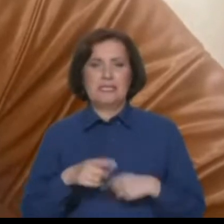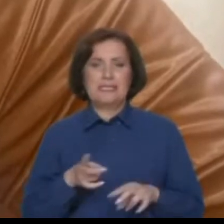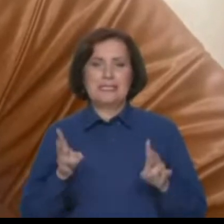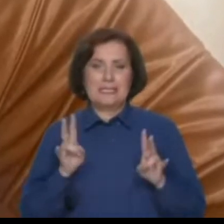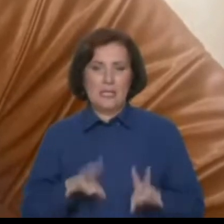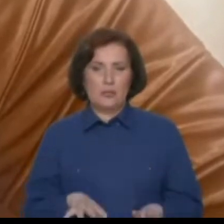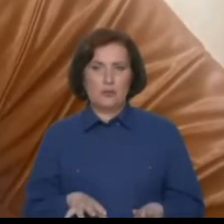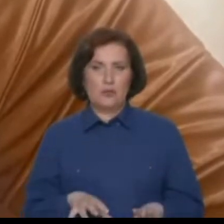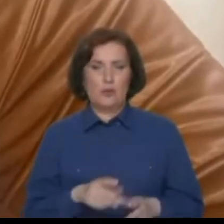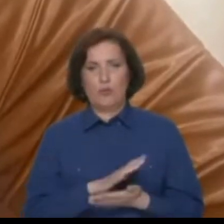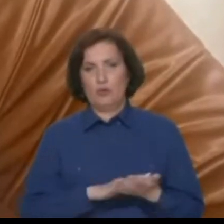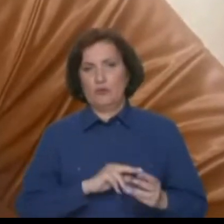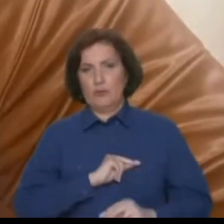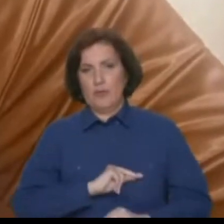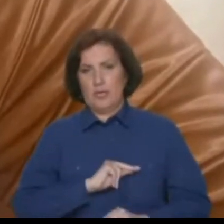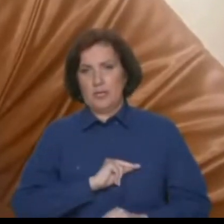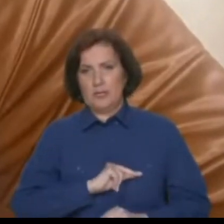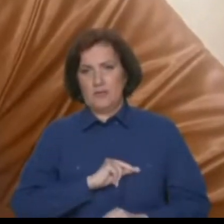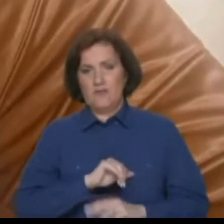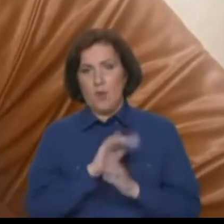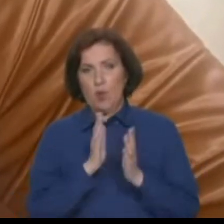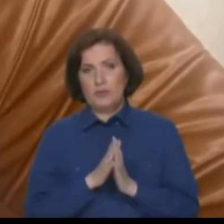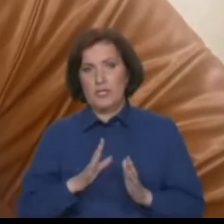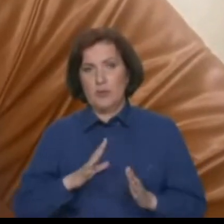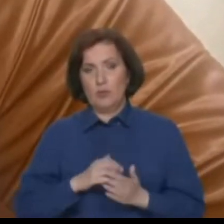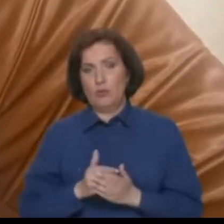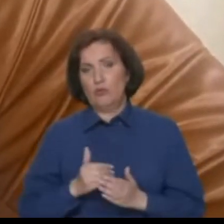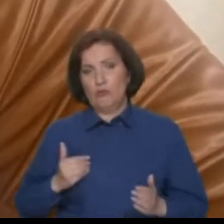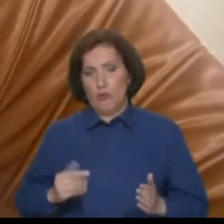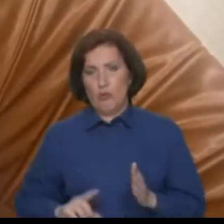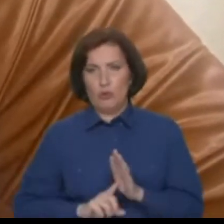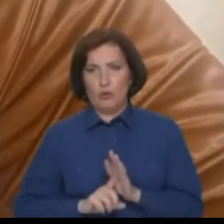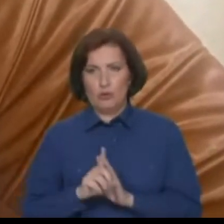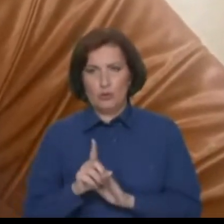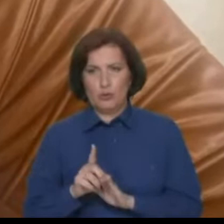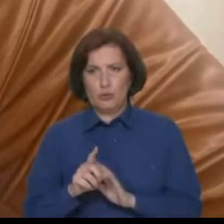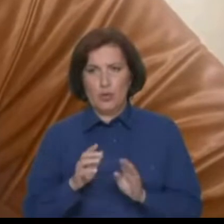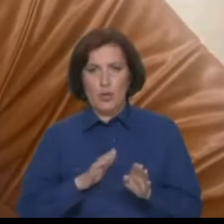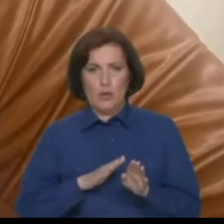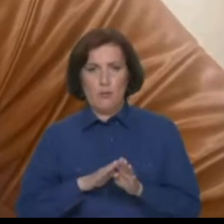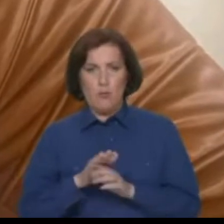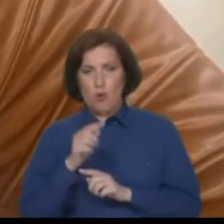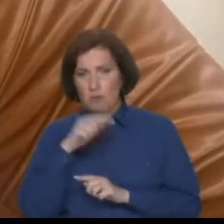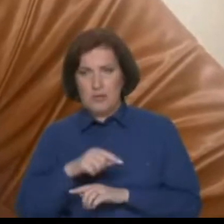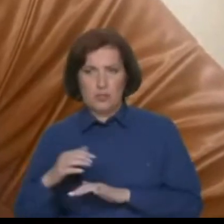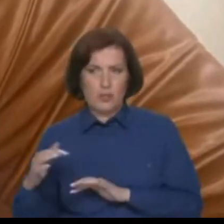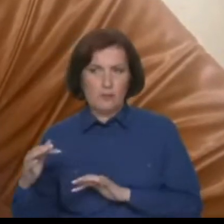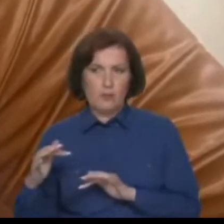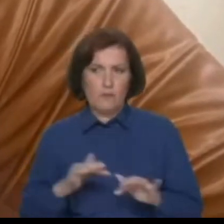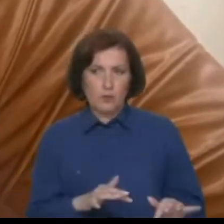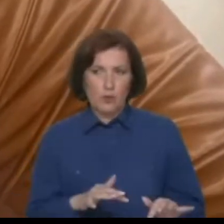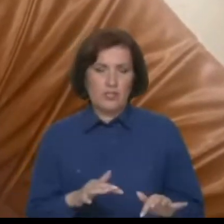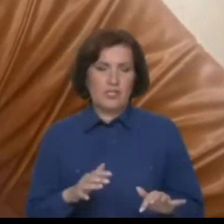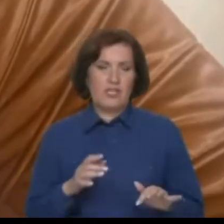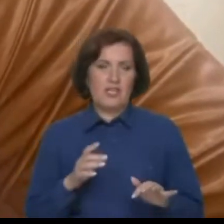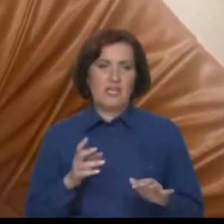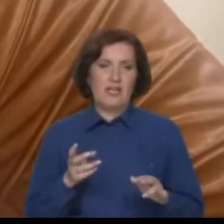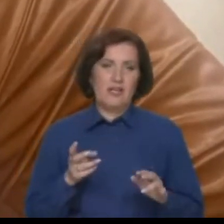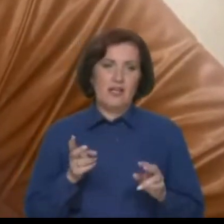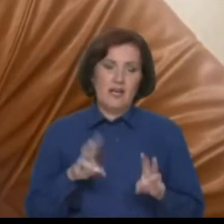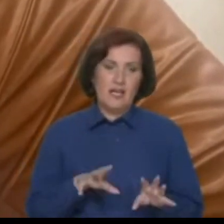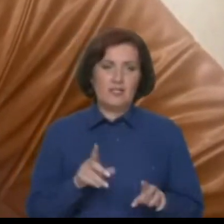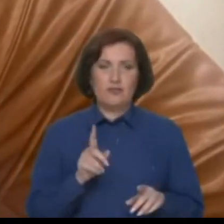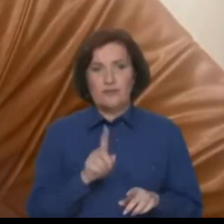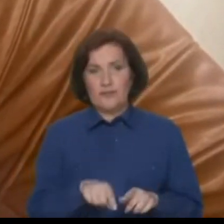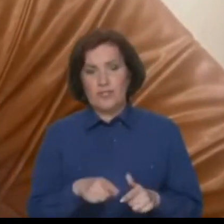залишилися, продовжують працювати в тих обсягах, які були до початку повномасштабного вторгнення. Всі решта в тій чи